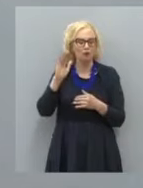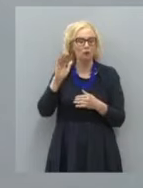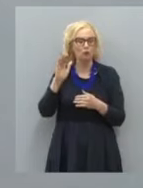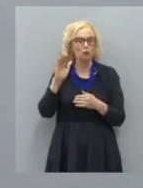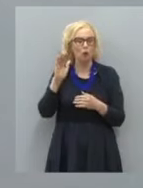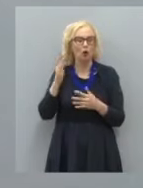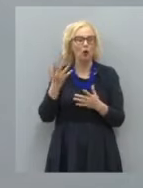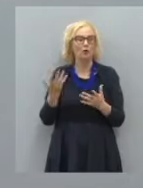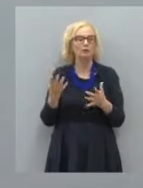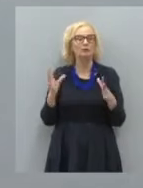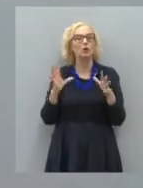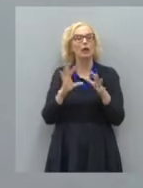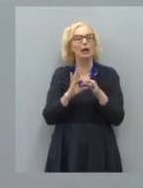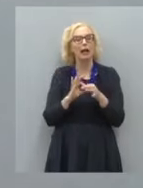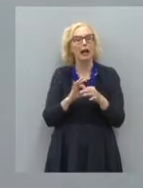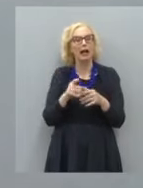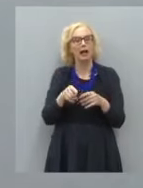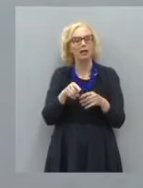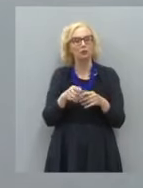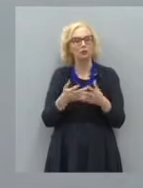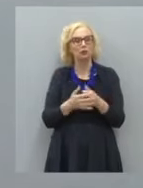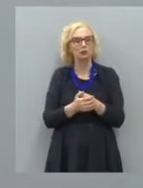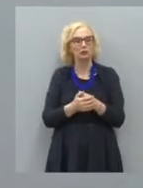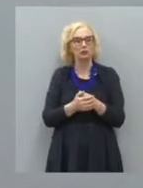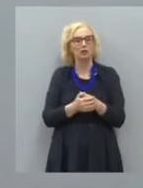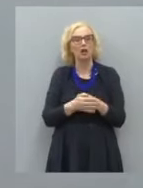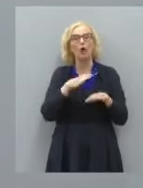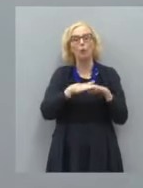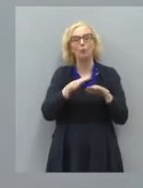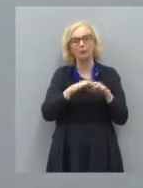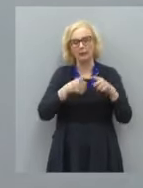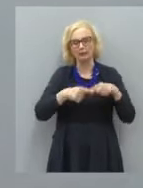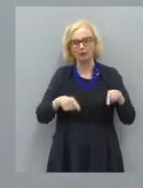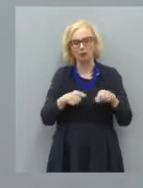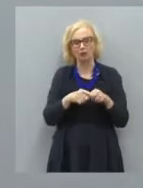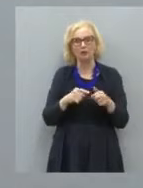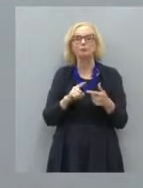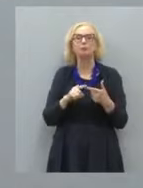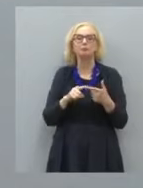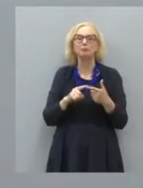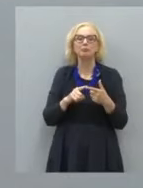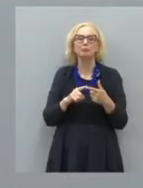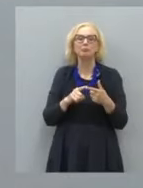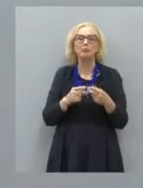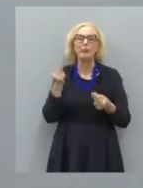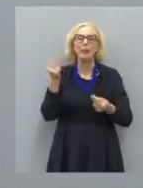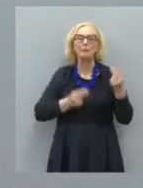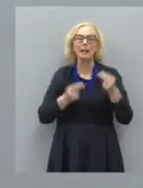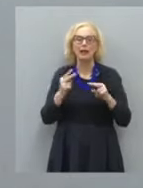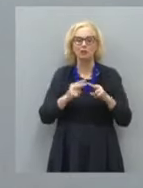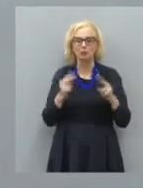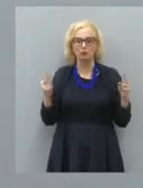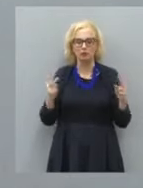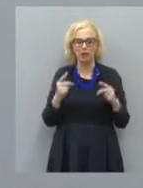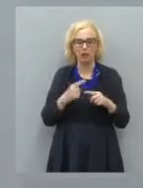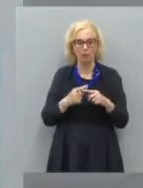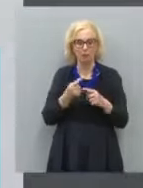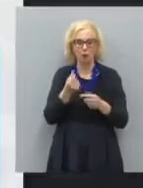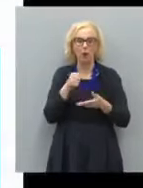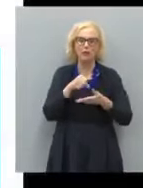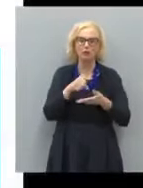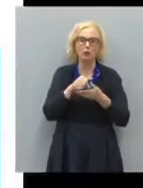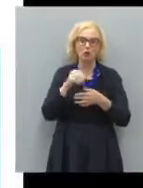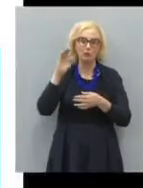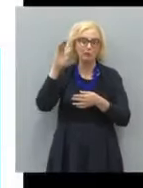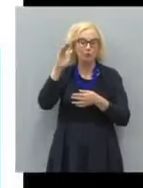circa l'esercizio delle nostre competenze il bilancio provinciale le risorse in prospettiva comunque